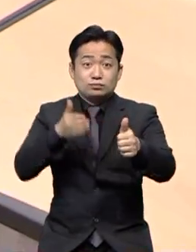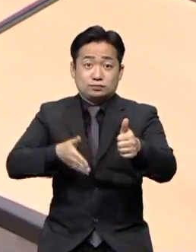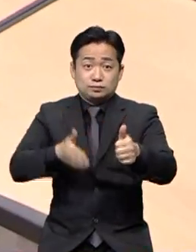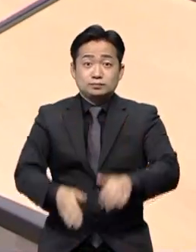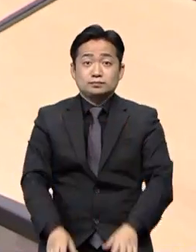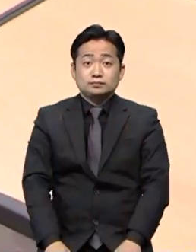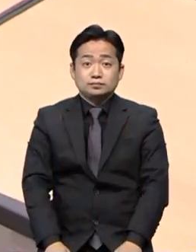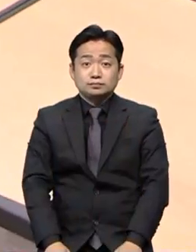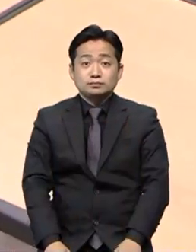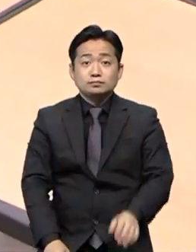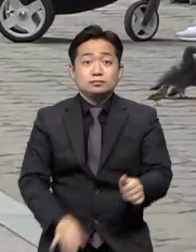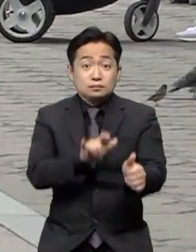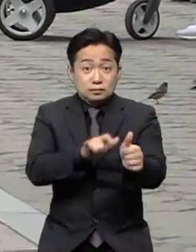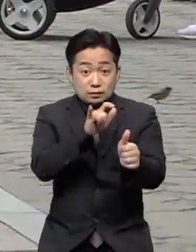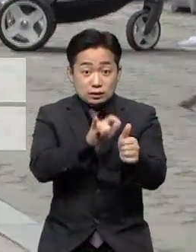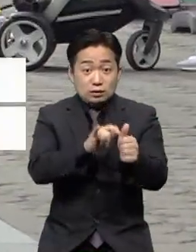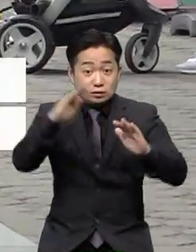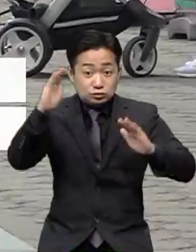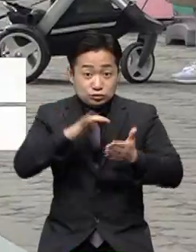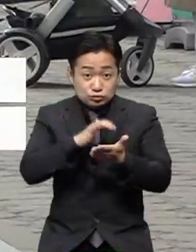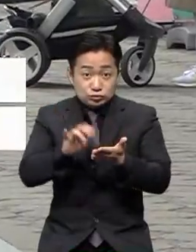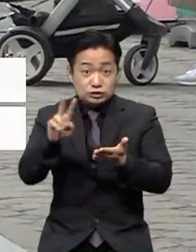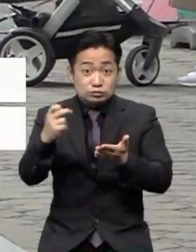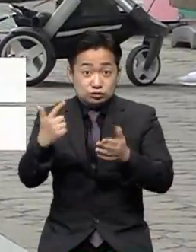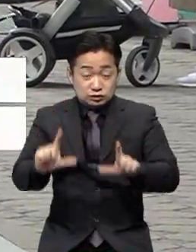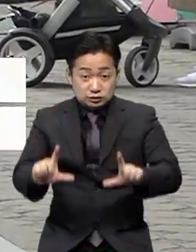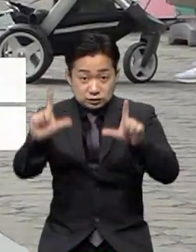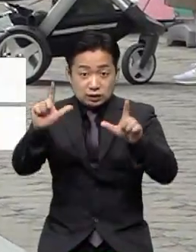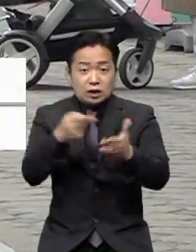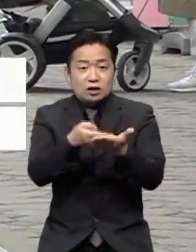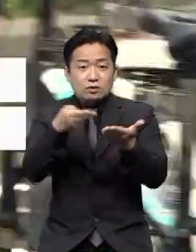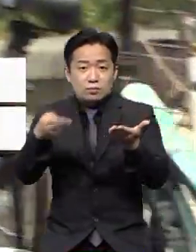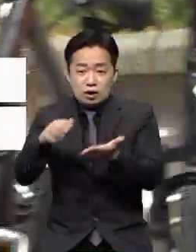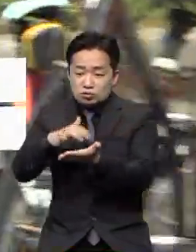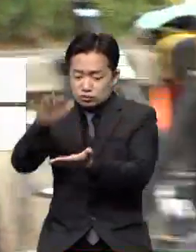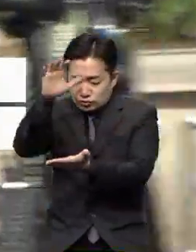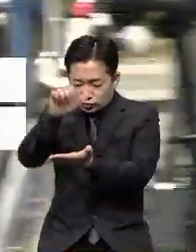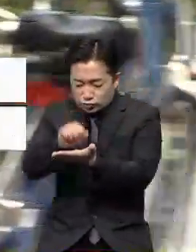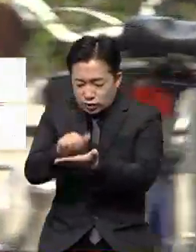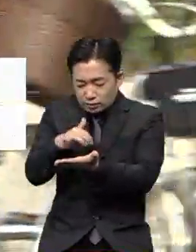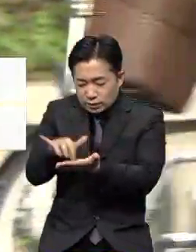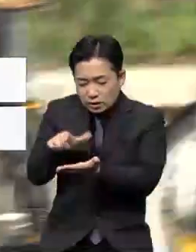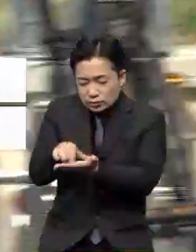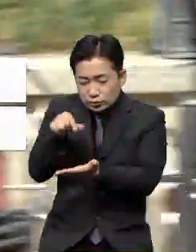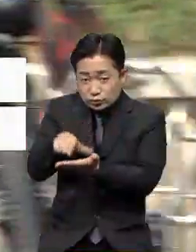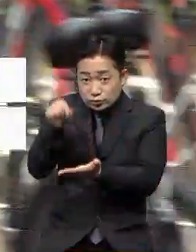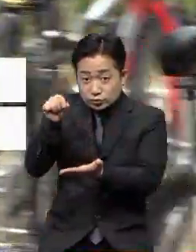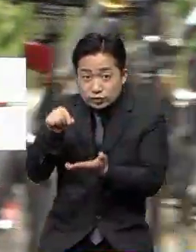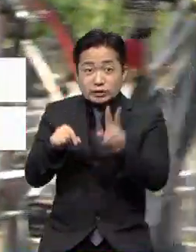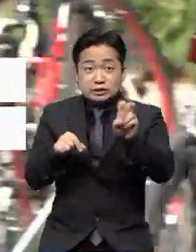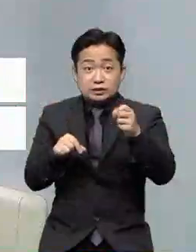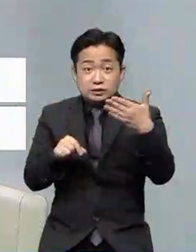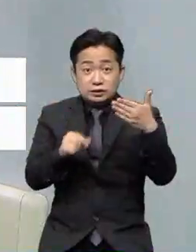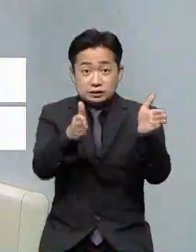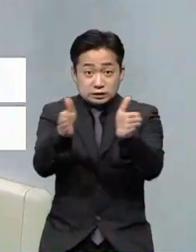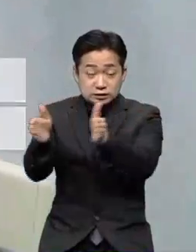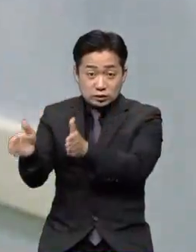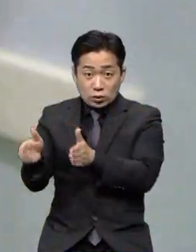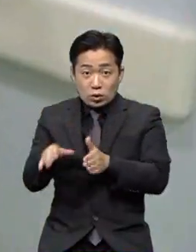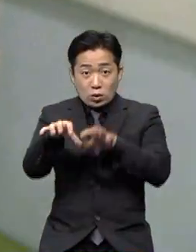또 확진 수험생 규모는 오는 26일 퇴원 예정일을 파악해 확정되는데 29개 시험장